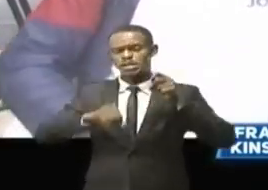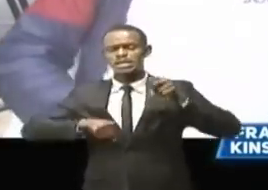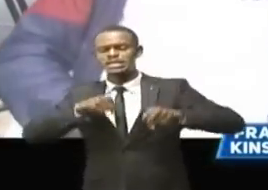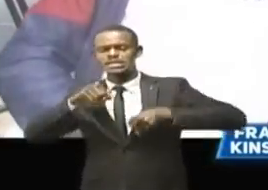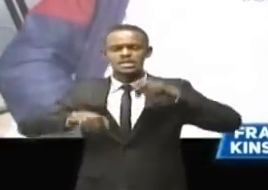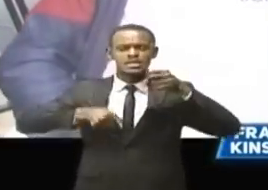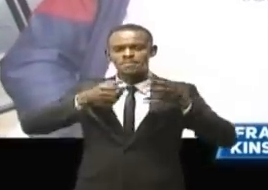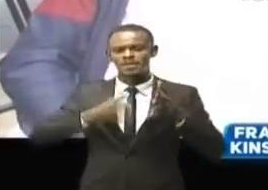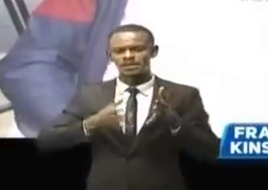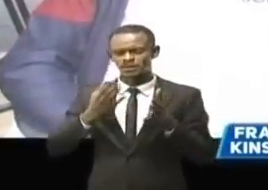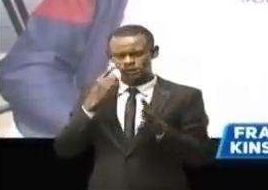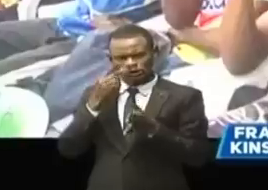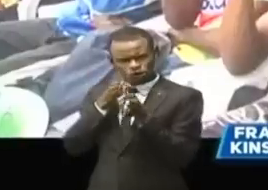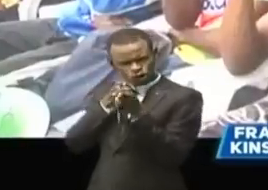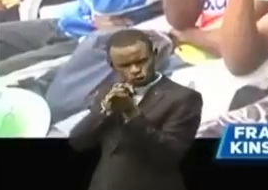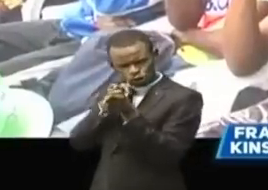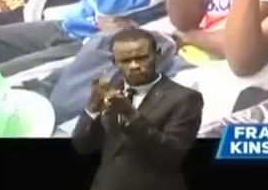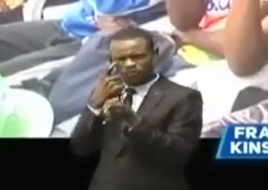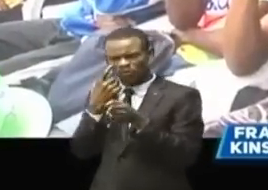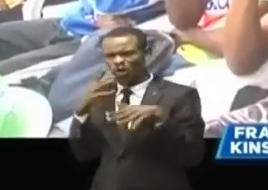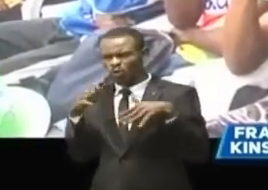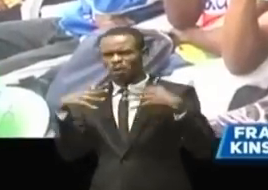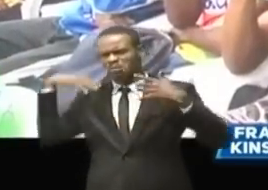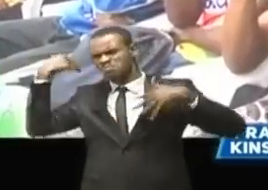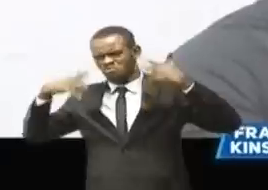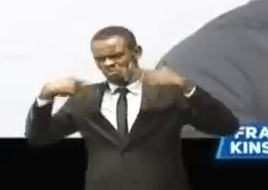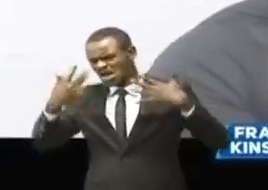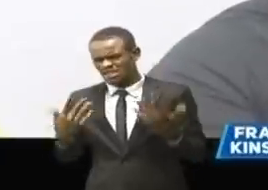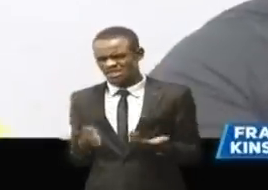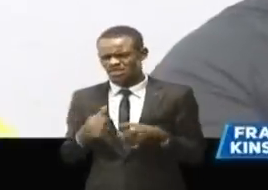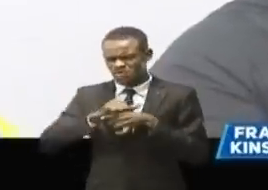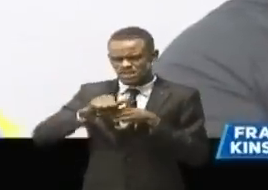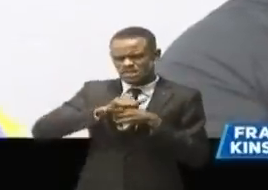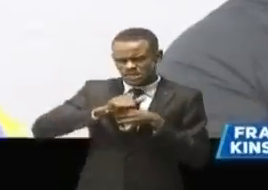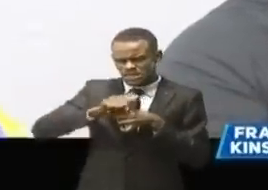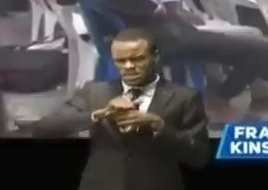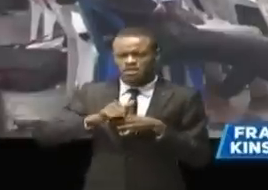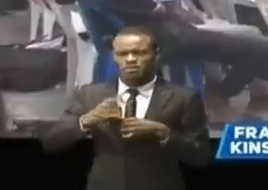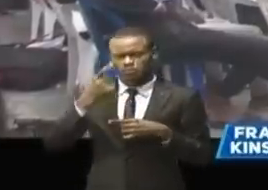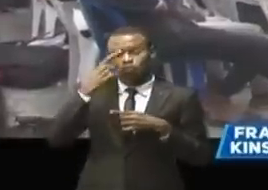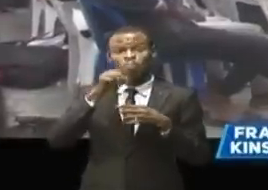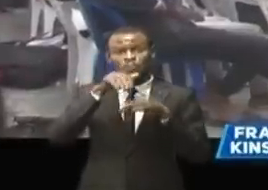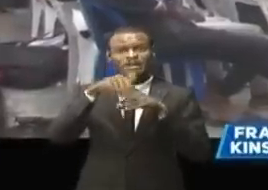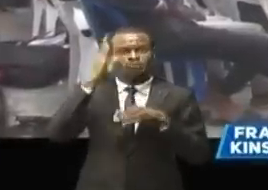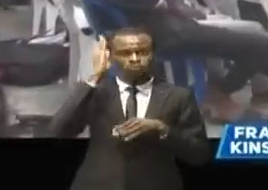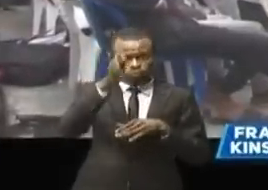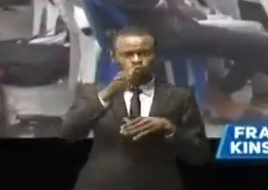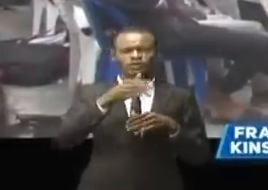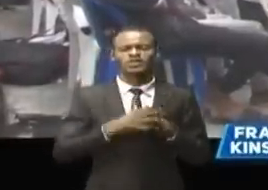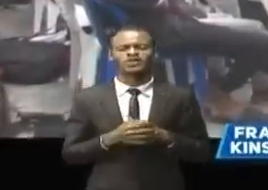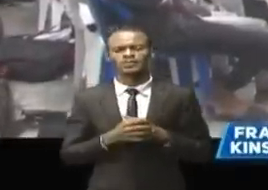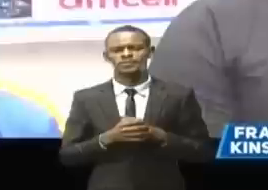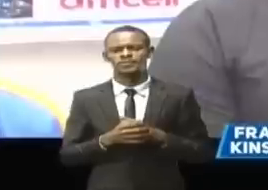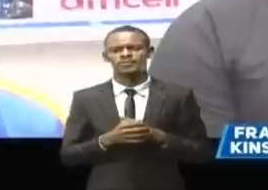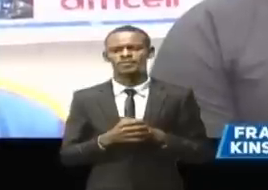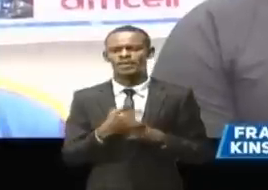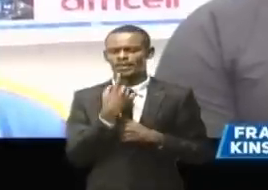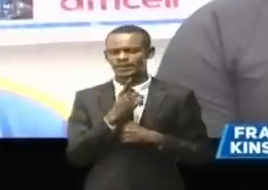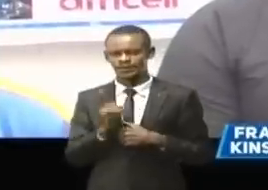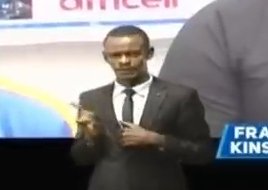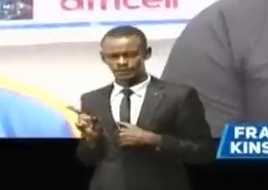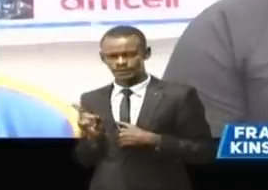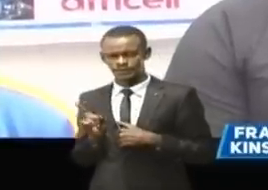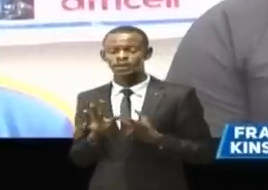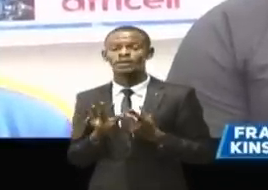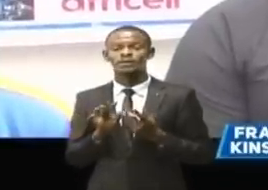le coureur à mieux faire, a expliqué le président de cette fédération lors d'une conférence de presse. Il est nécessaire